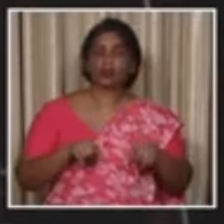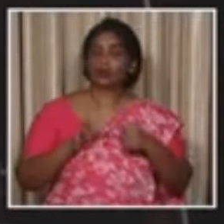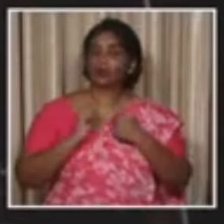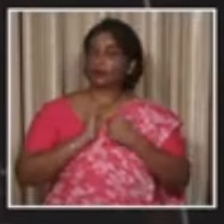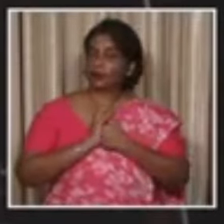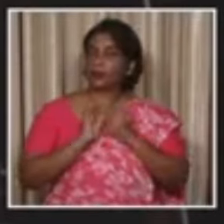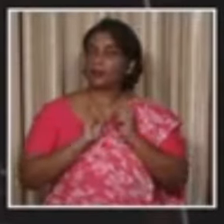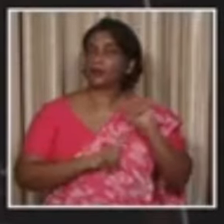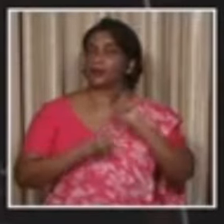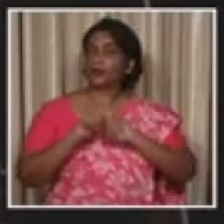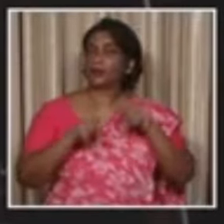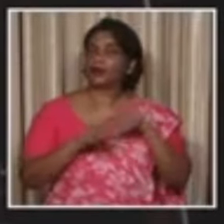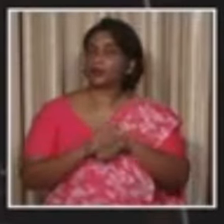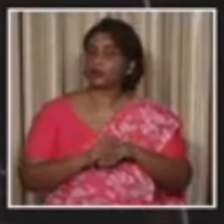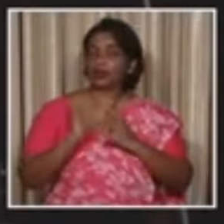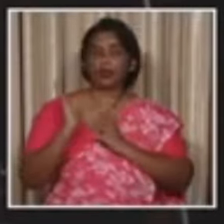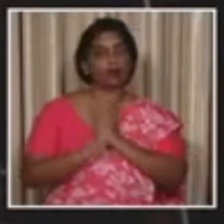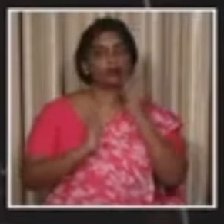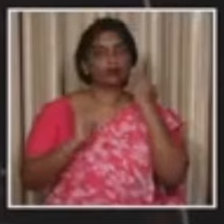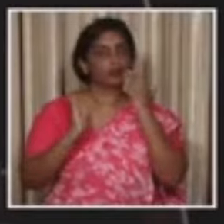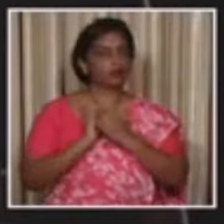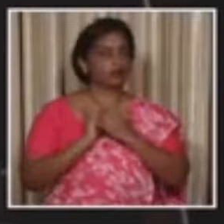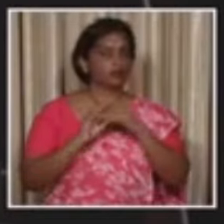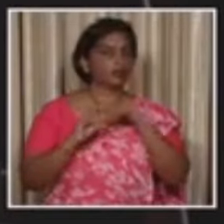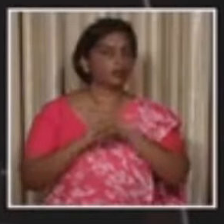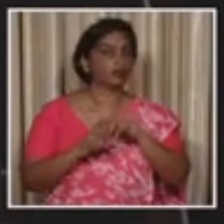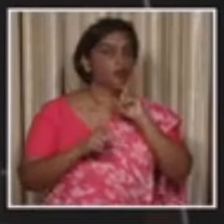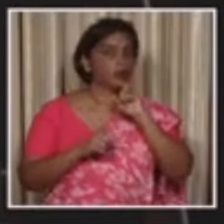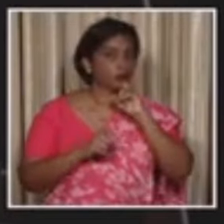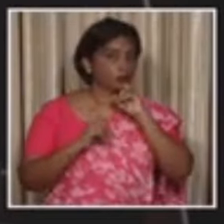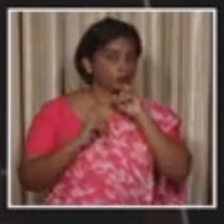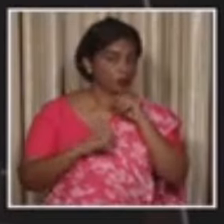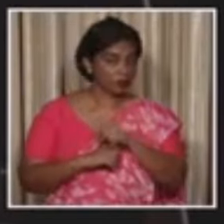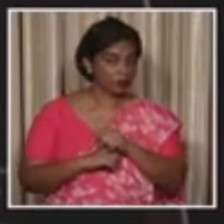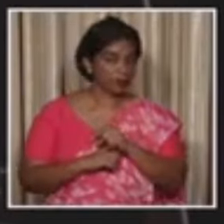උත්තරීතර පාර්ලිමේන්තුව තුළ අපි වරප්‍රසාදවලට යට වෙලා අධිකරණයට